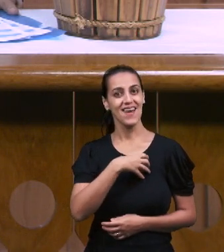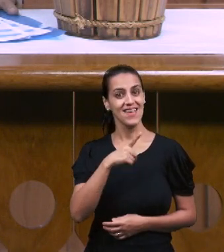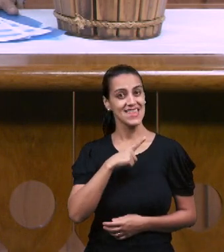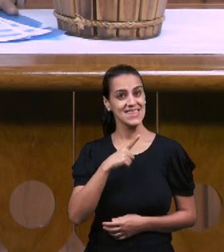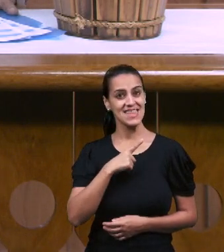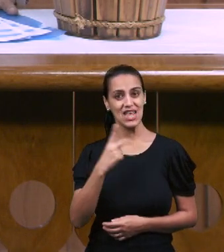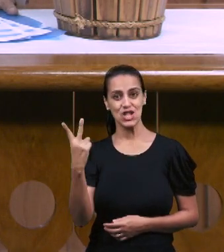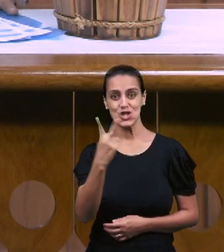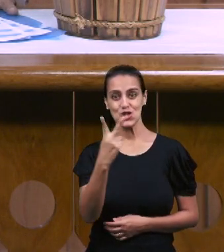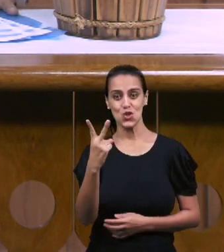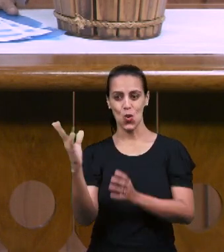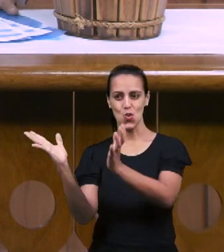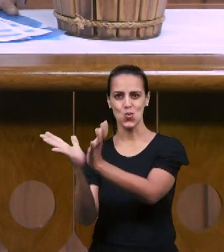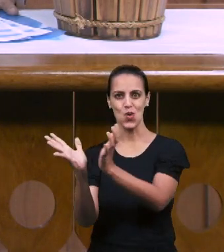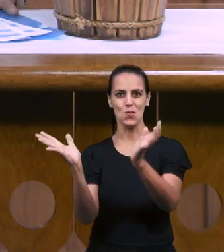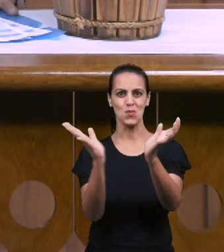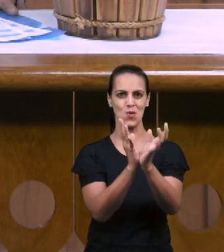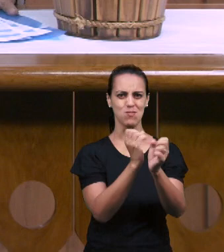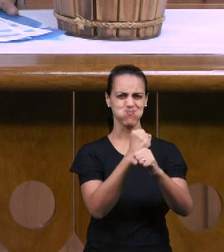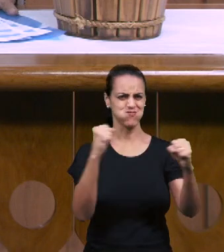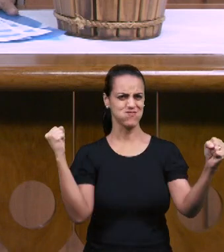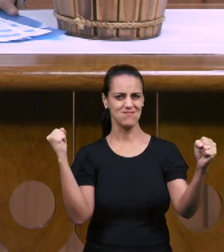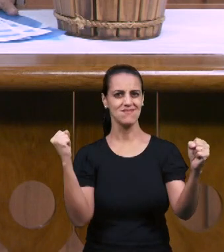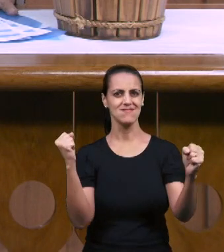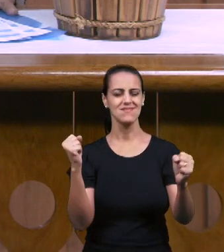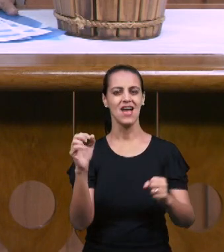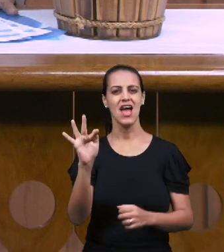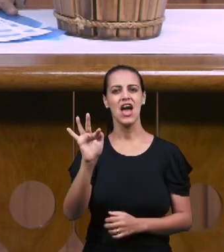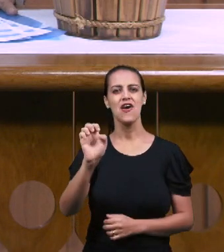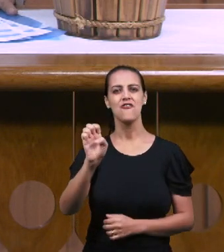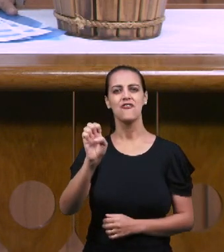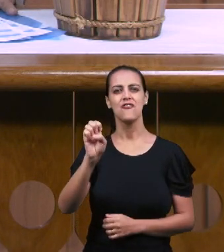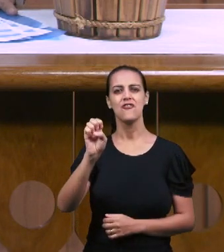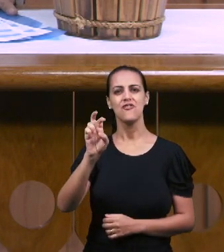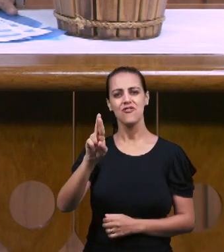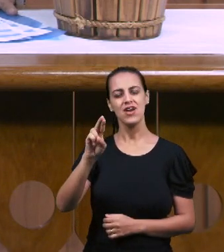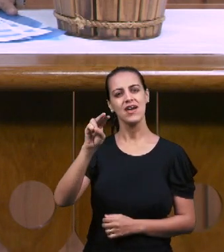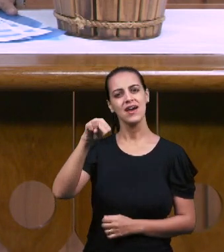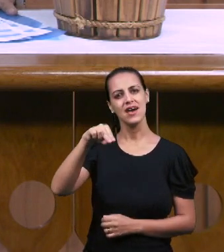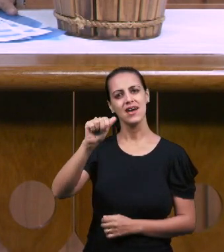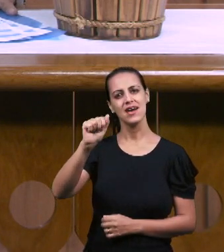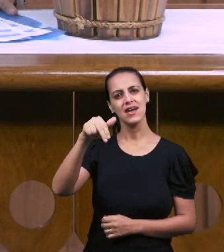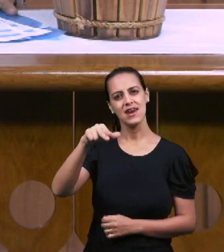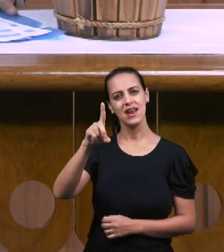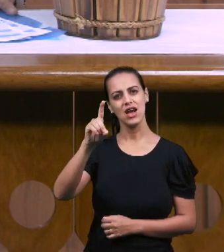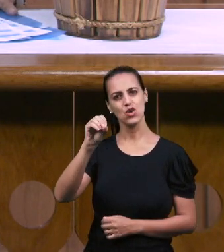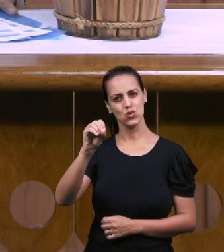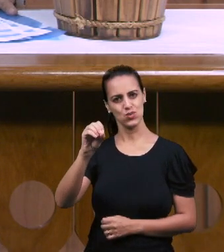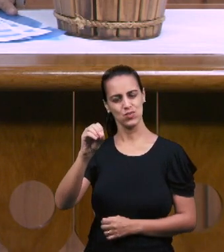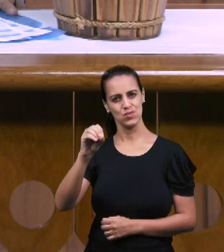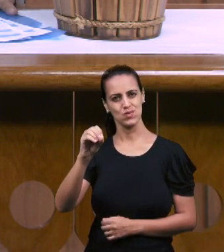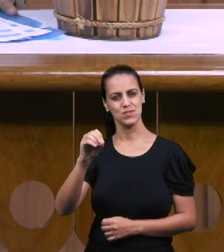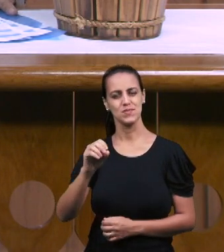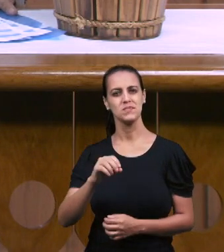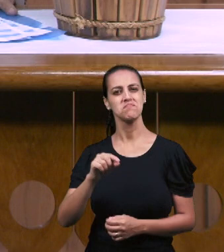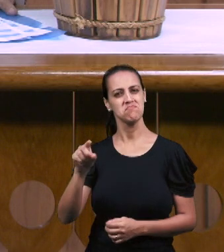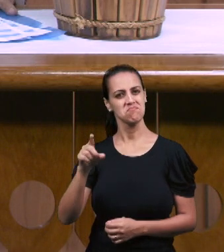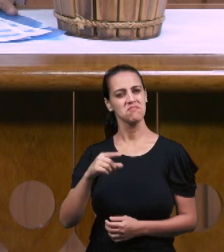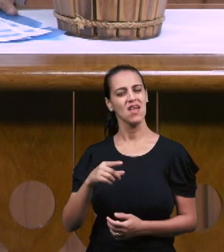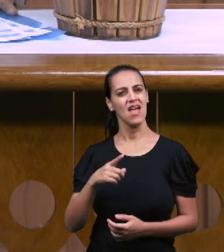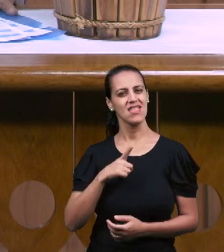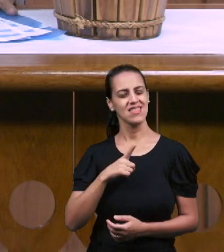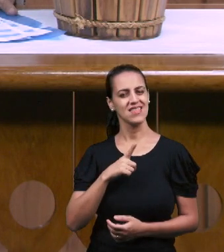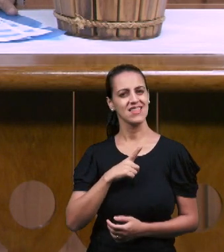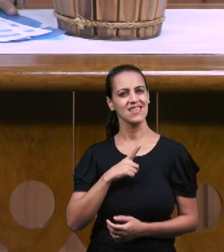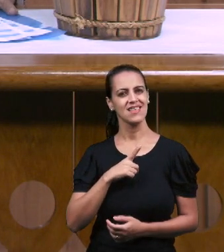groupes. Et notre frère ici, c'est le Fernando de Salvador. Il est